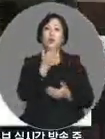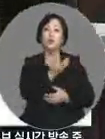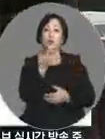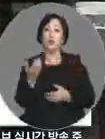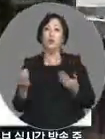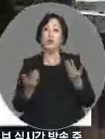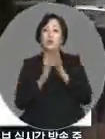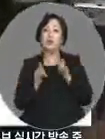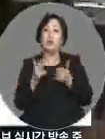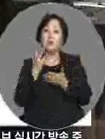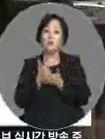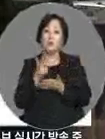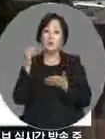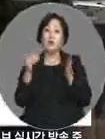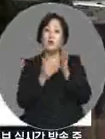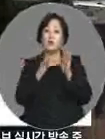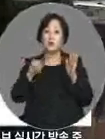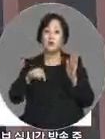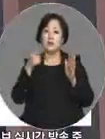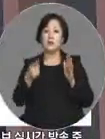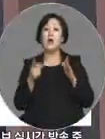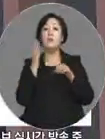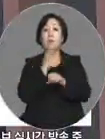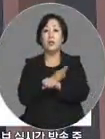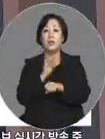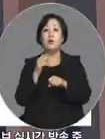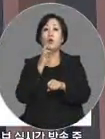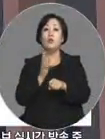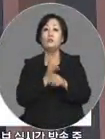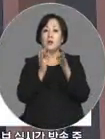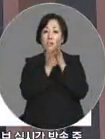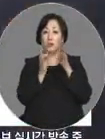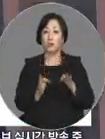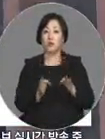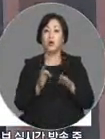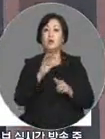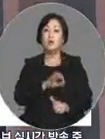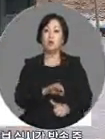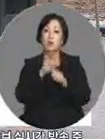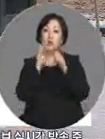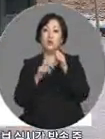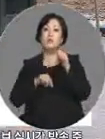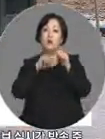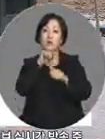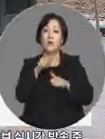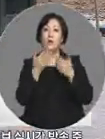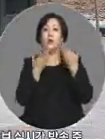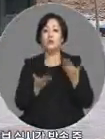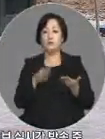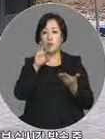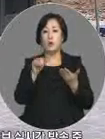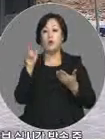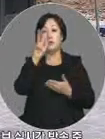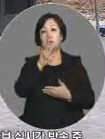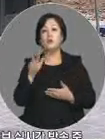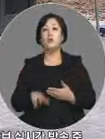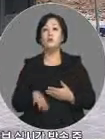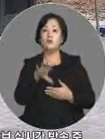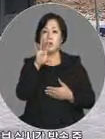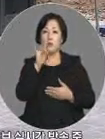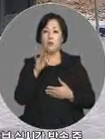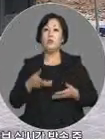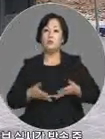이동노동자들이 주차 후 더 편리하게 접근하고 24시간 내내 이용할 수 있도록 야외에 쉼터를 만든 건 전국에서